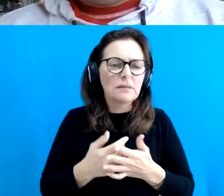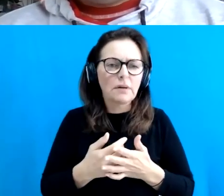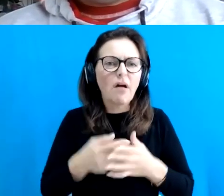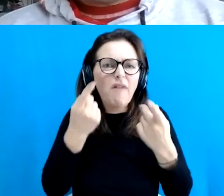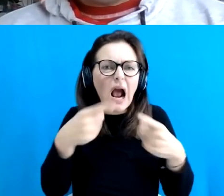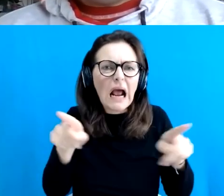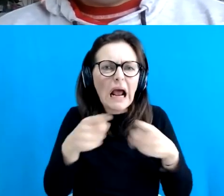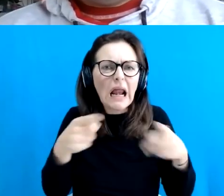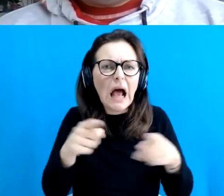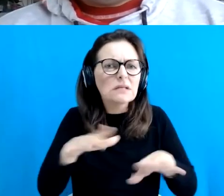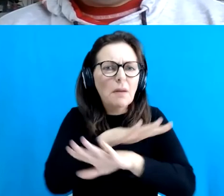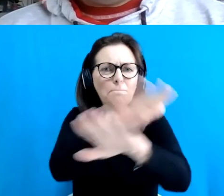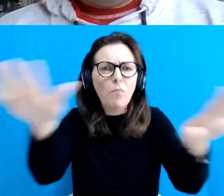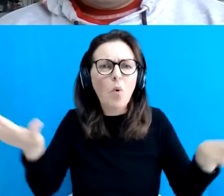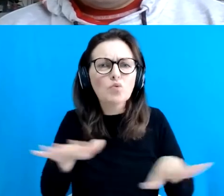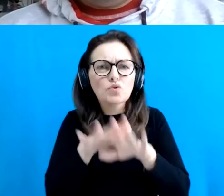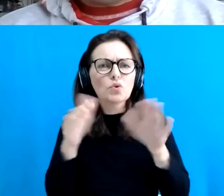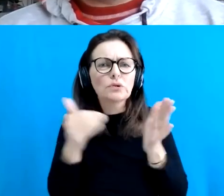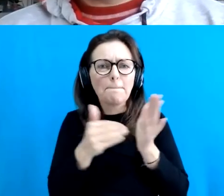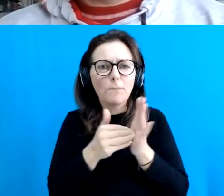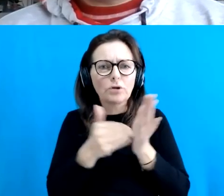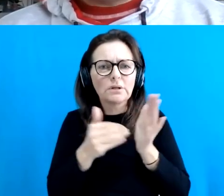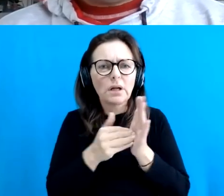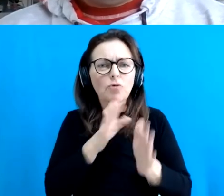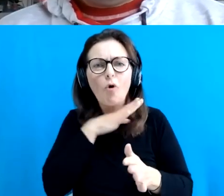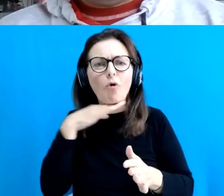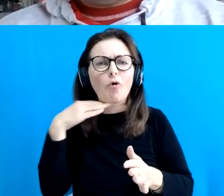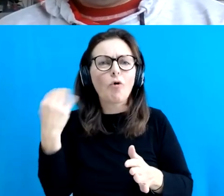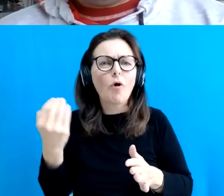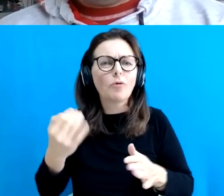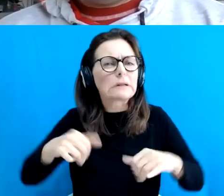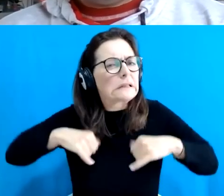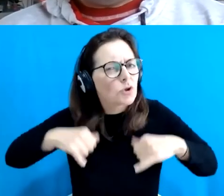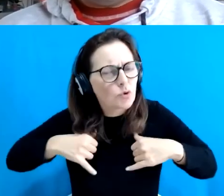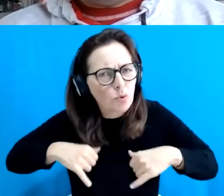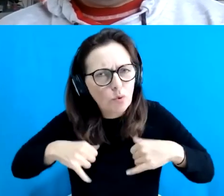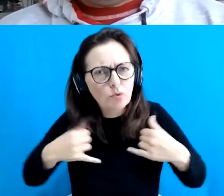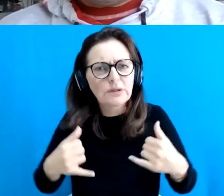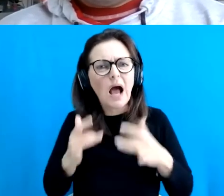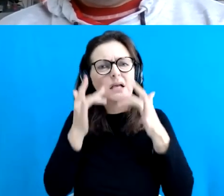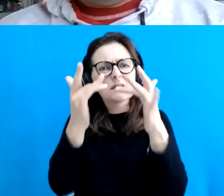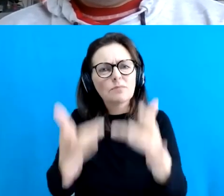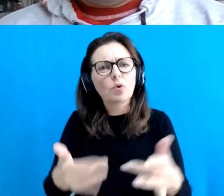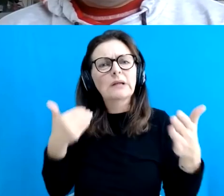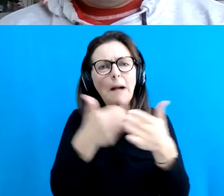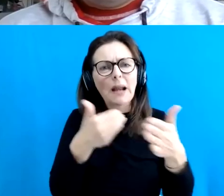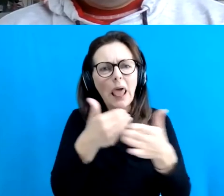glasbi in vse posod je potrebno ogromnega angažiranja in sprotnega